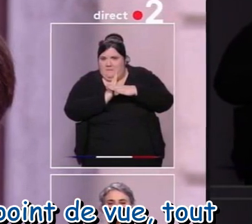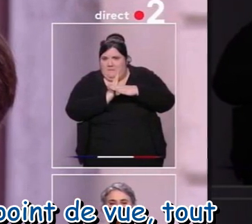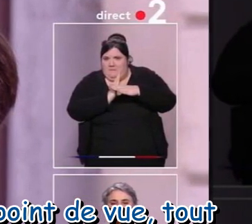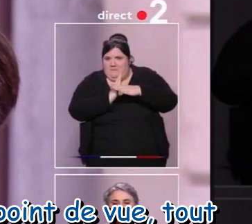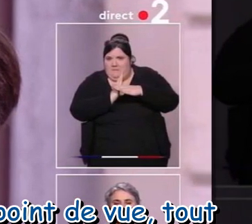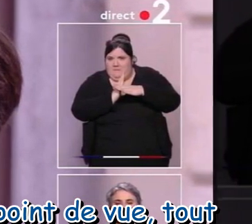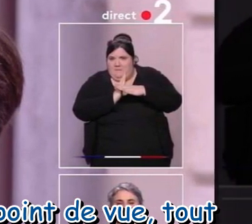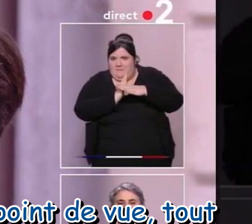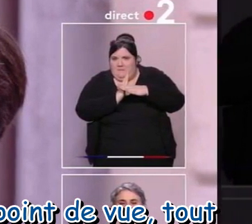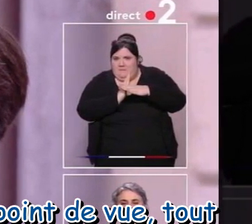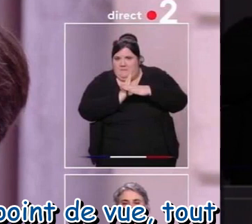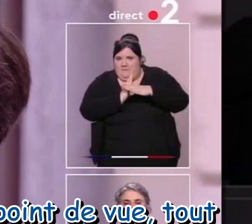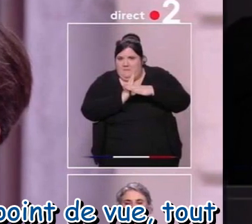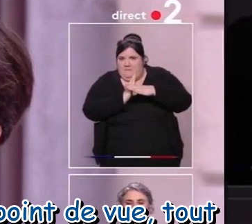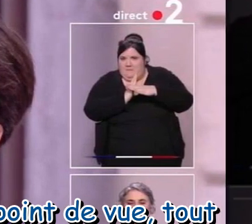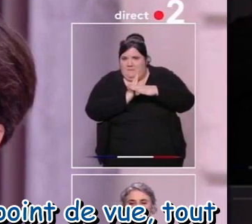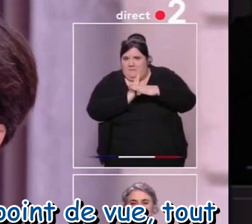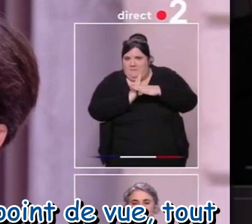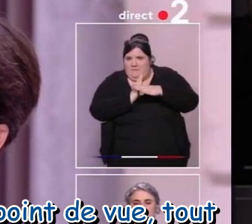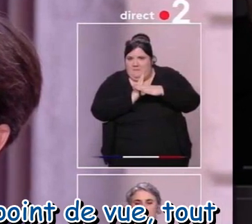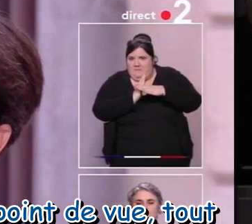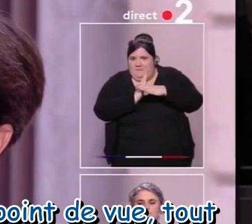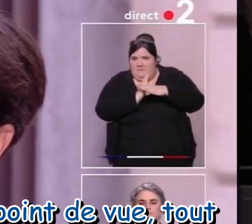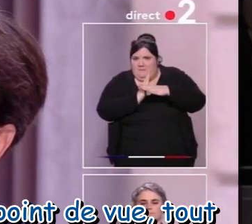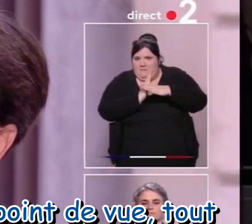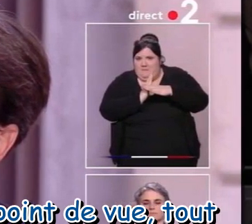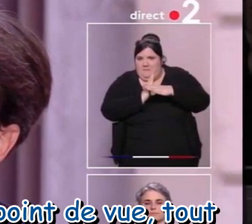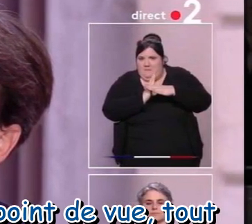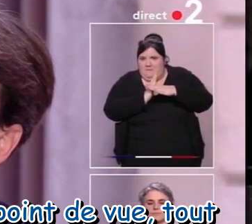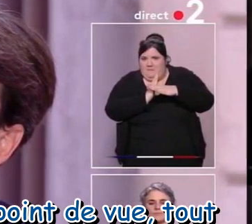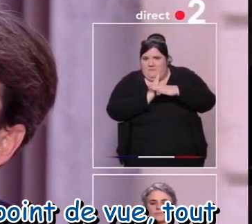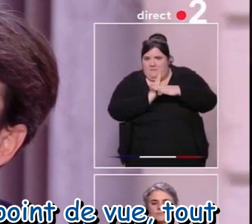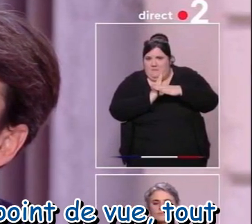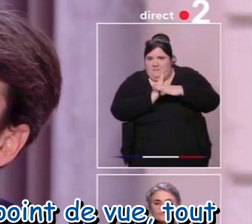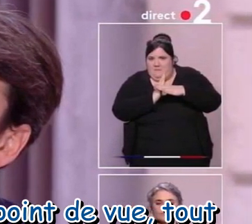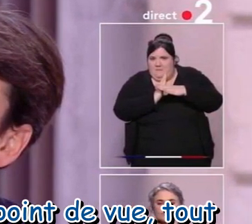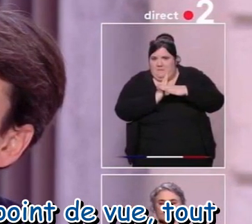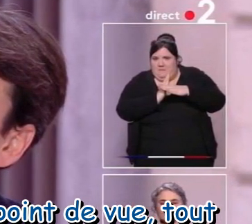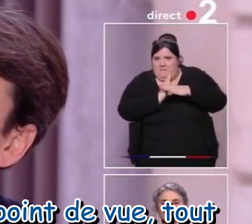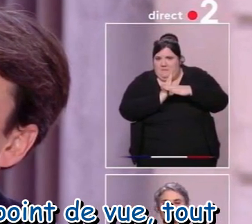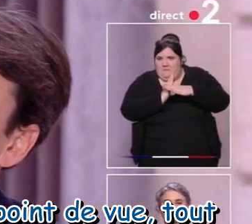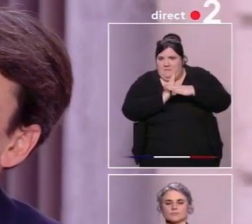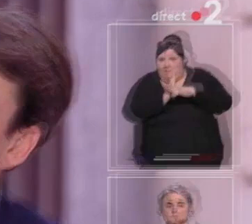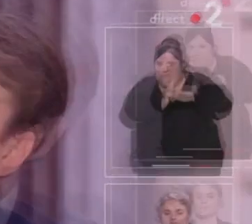majorité, les téléspectateurs ont noté que le présentateur du journal télévisé de 13h de la 2 transpirait